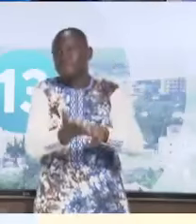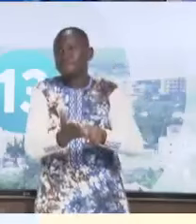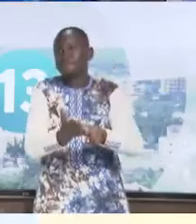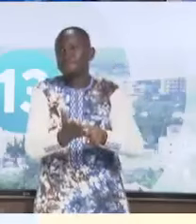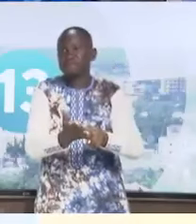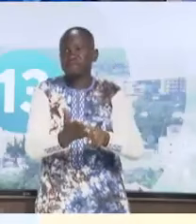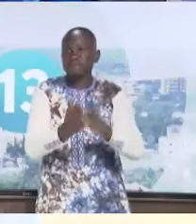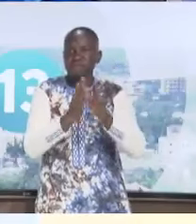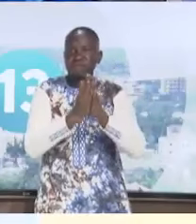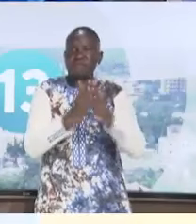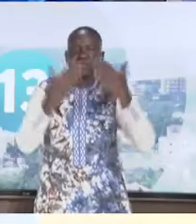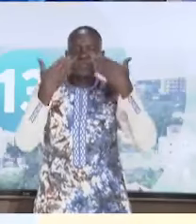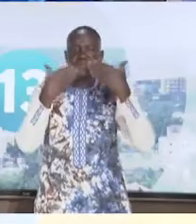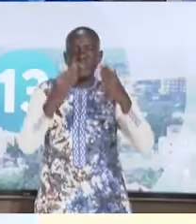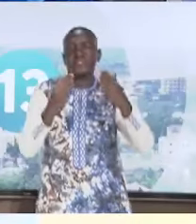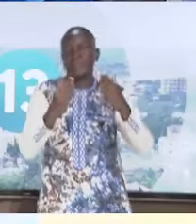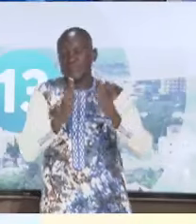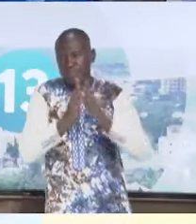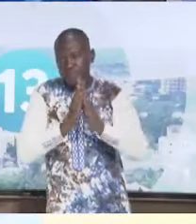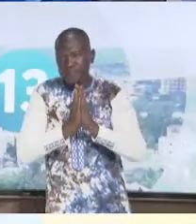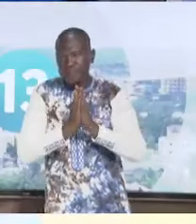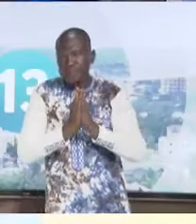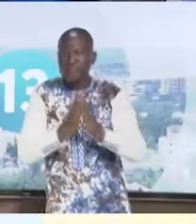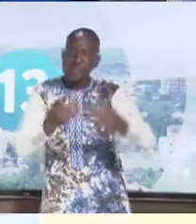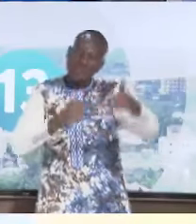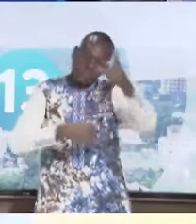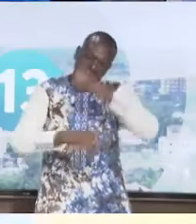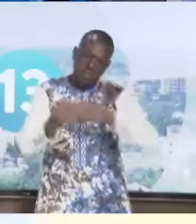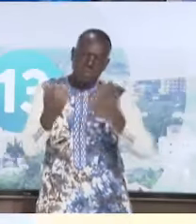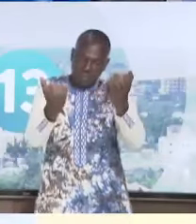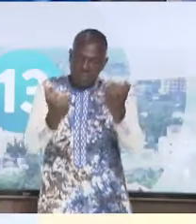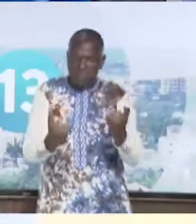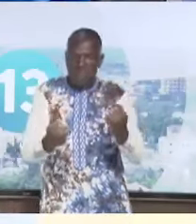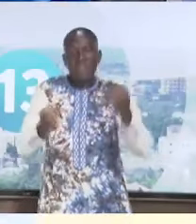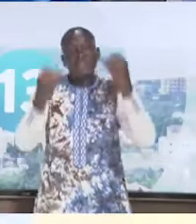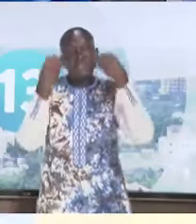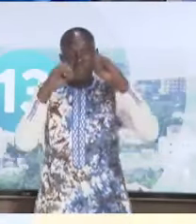Merci beaucoup. Je vous remercie. Revenez quand vous venez, quand vous avez des informations à nous donner, des précisions.